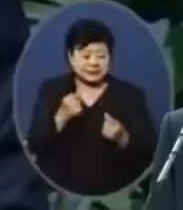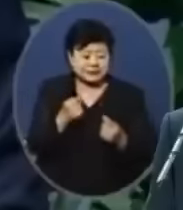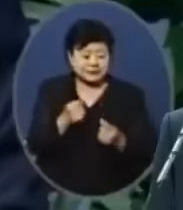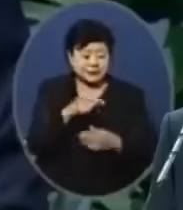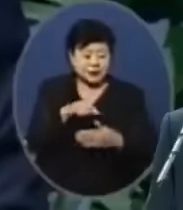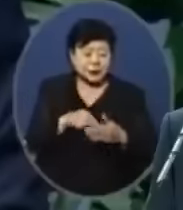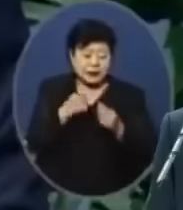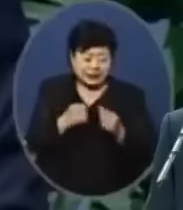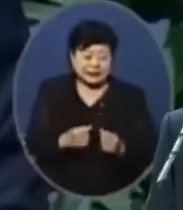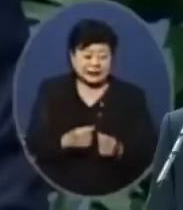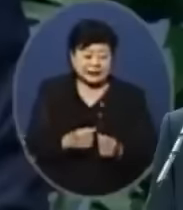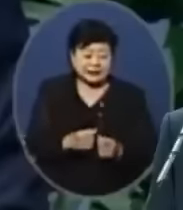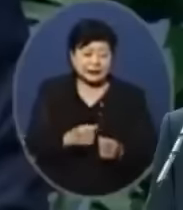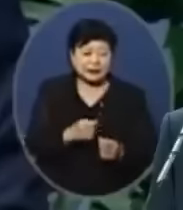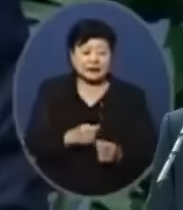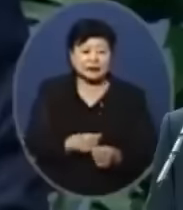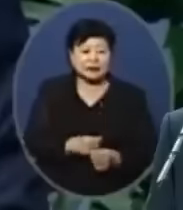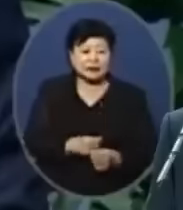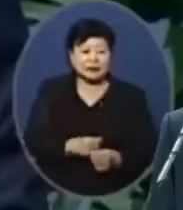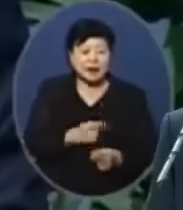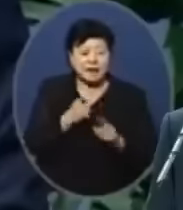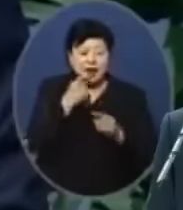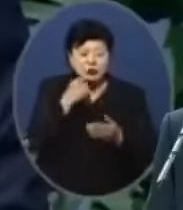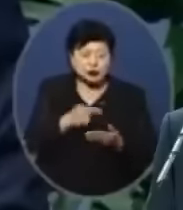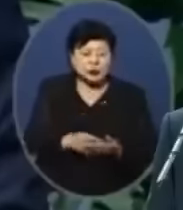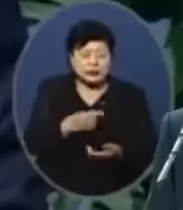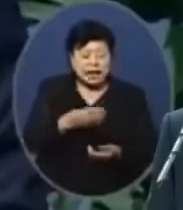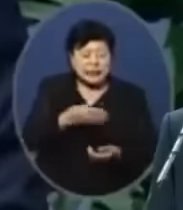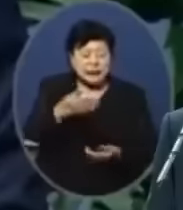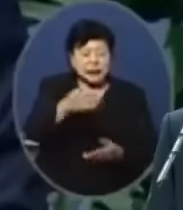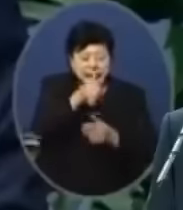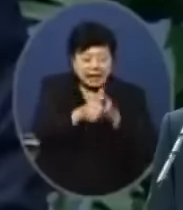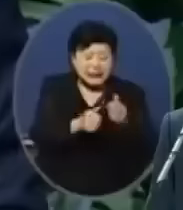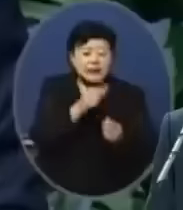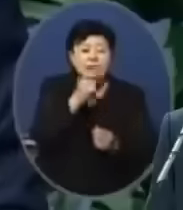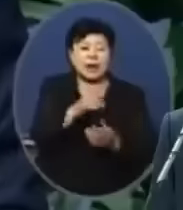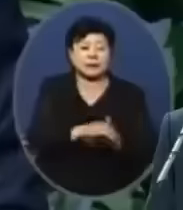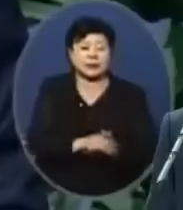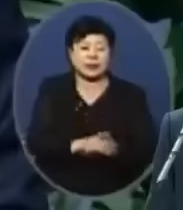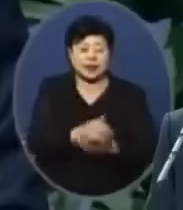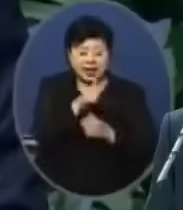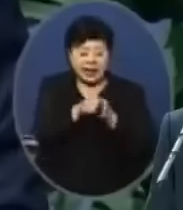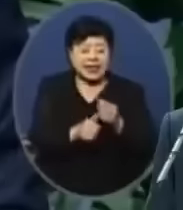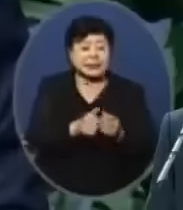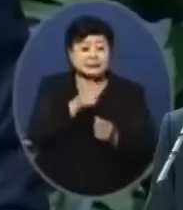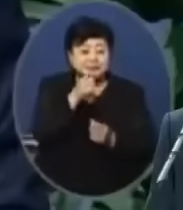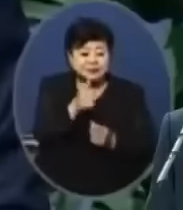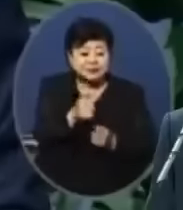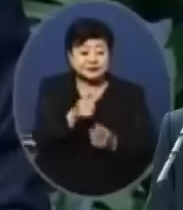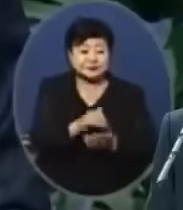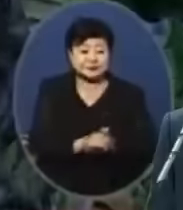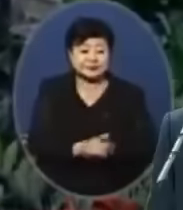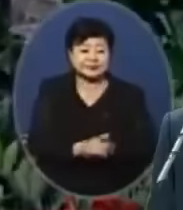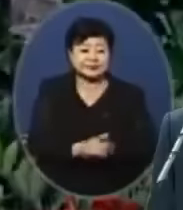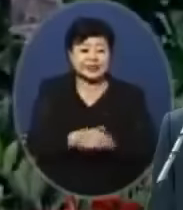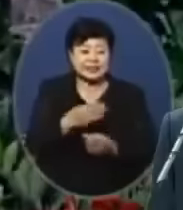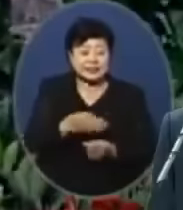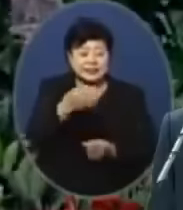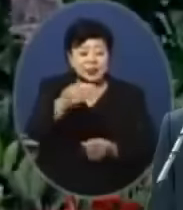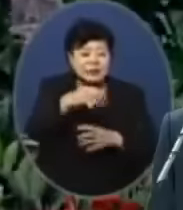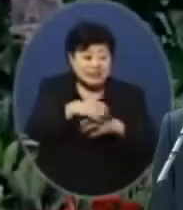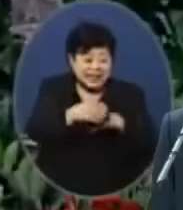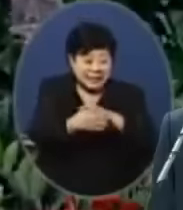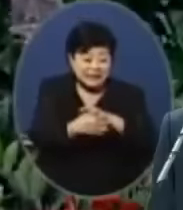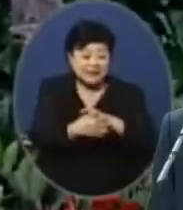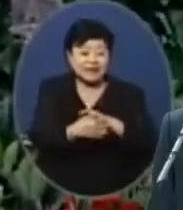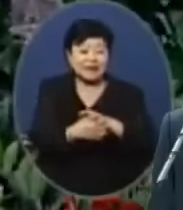속에 계신 하나님이지만 우리가 말하기 쉽게 4차원의 하나님이라고 말하는데, 하나님은 4차원의